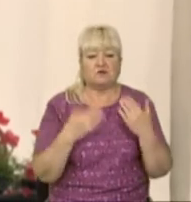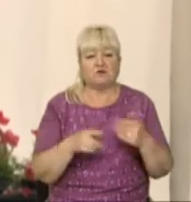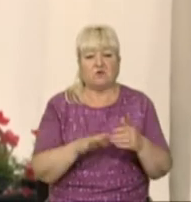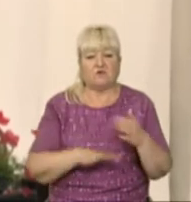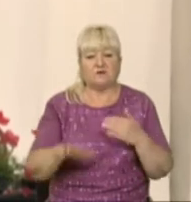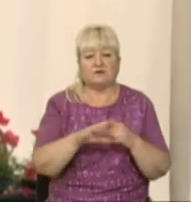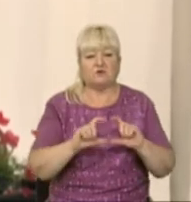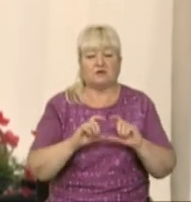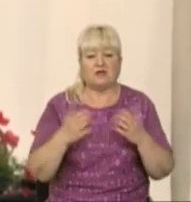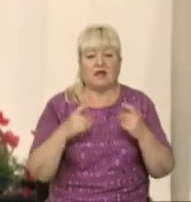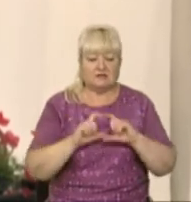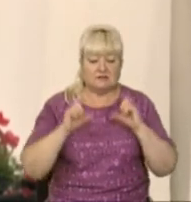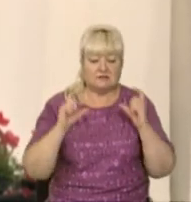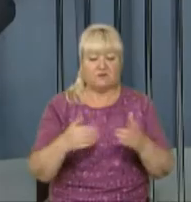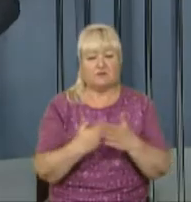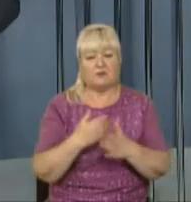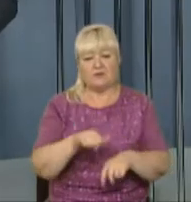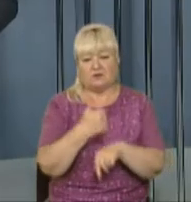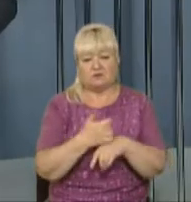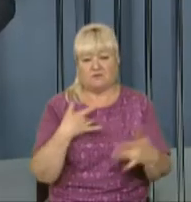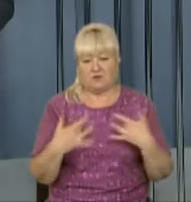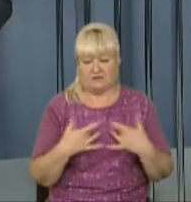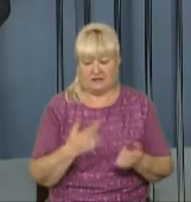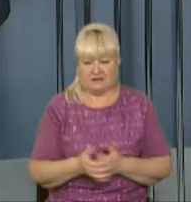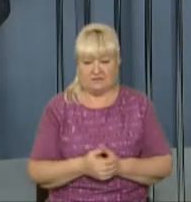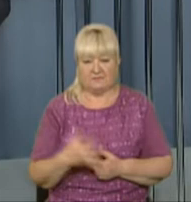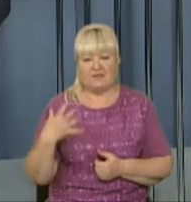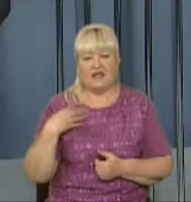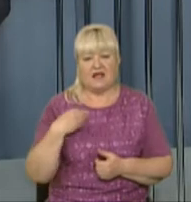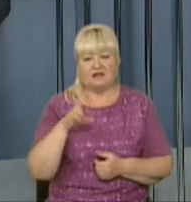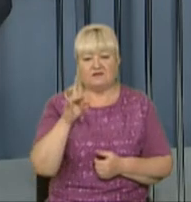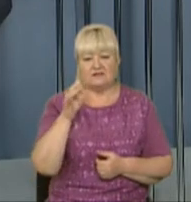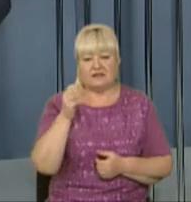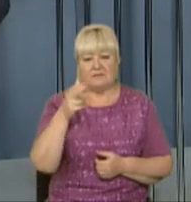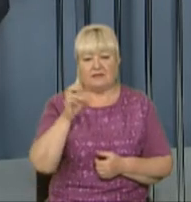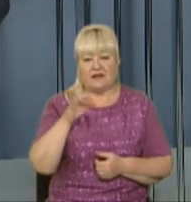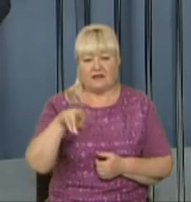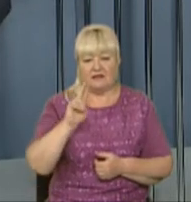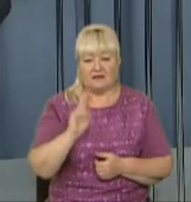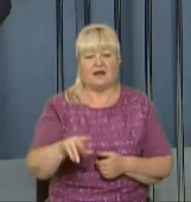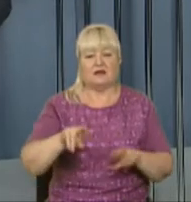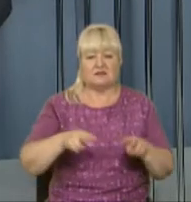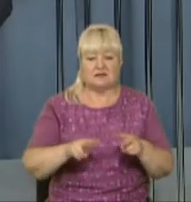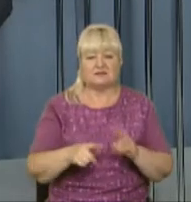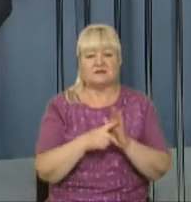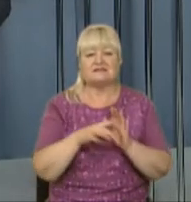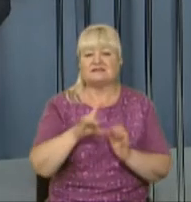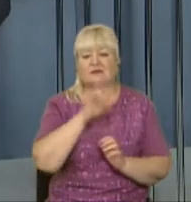перед основними концертами, які починаються. Львівський брейкдансер, семикратний чемпіон світу